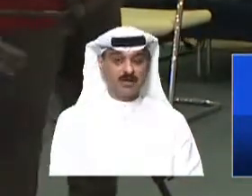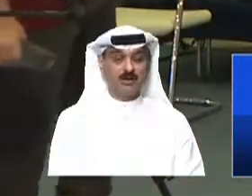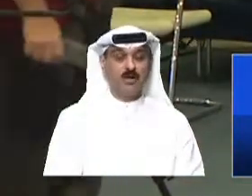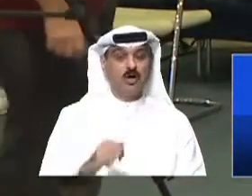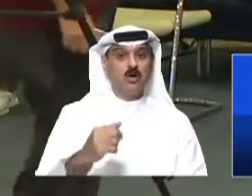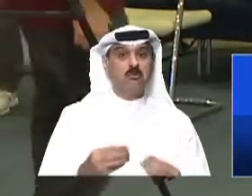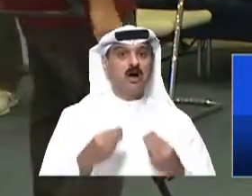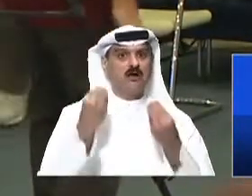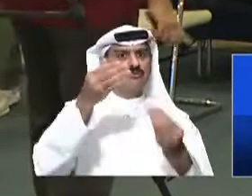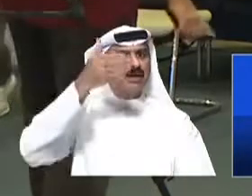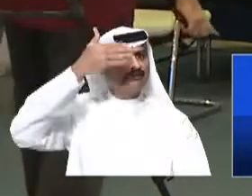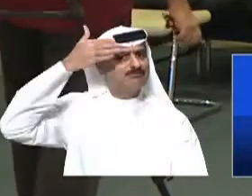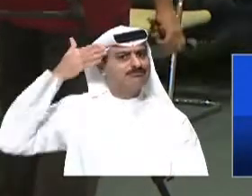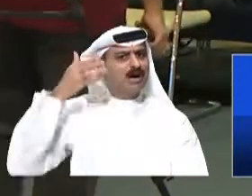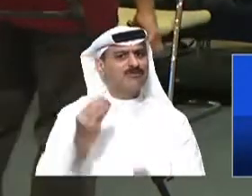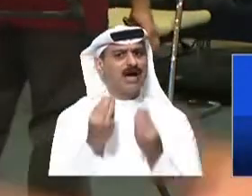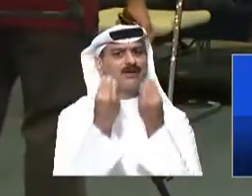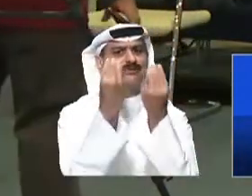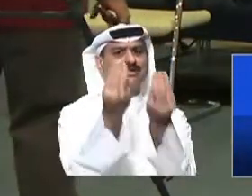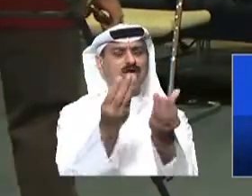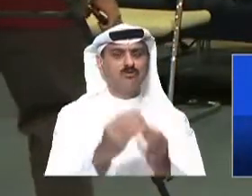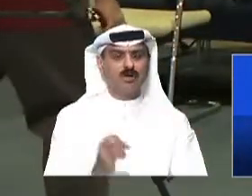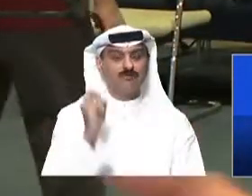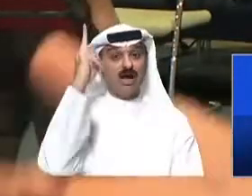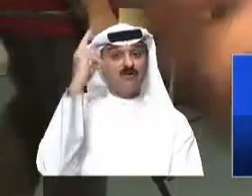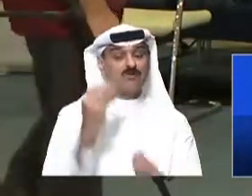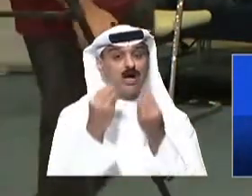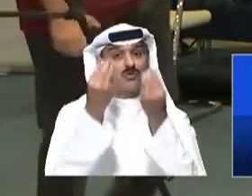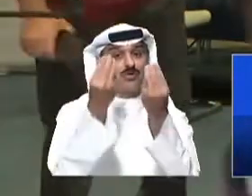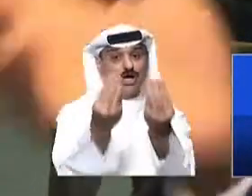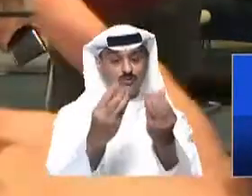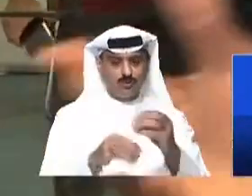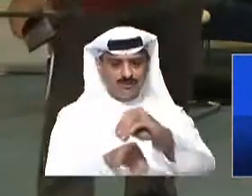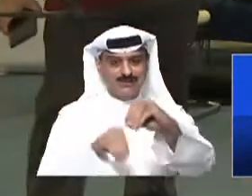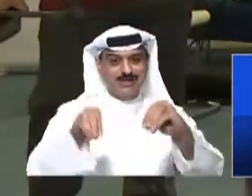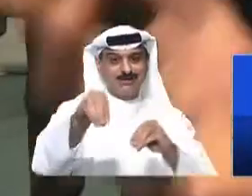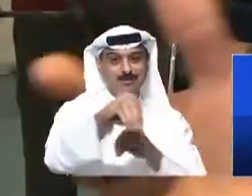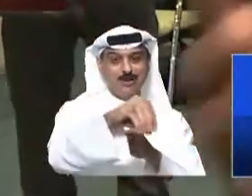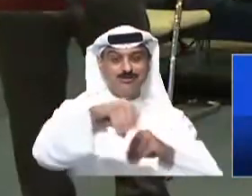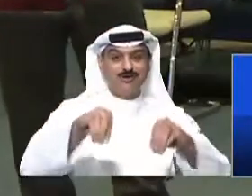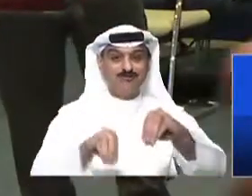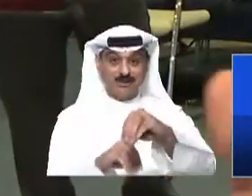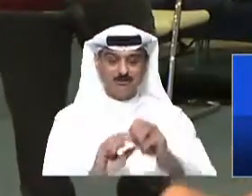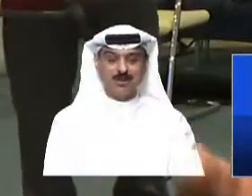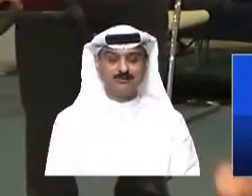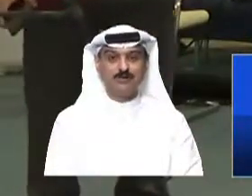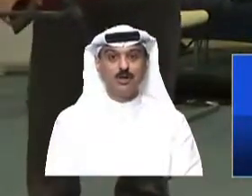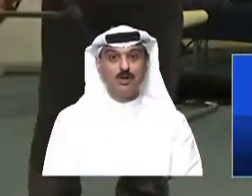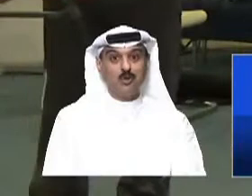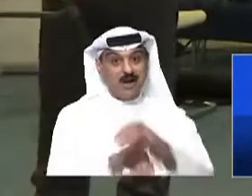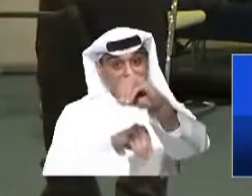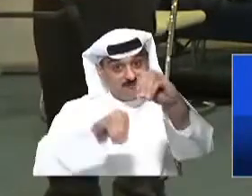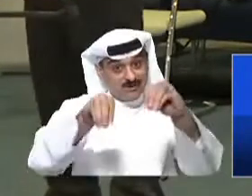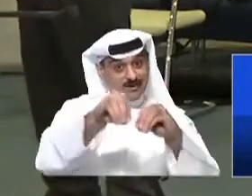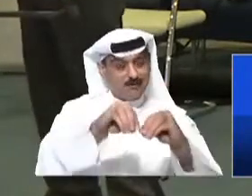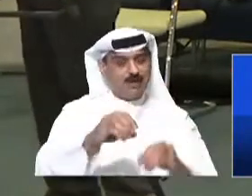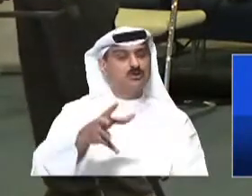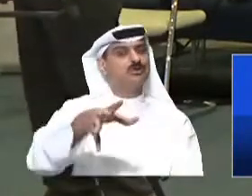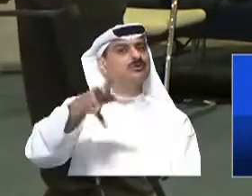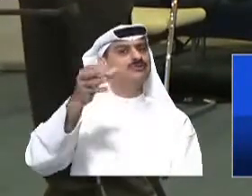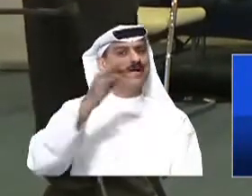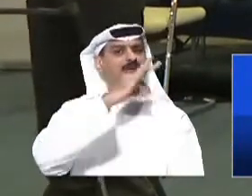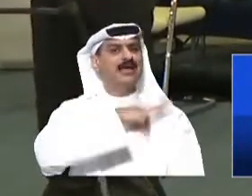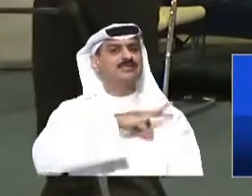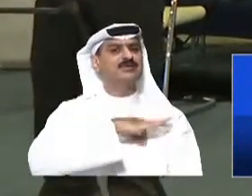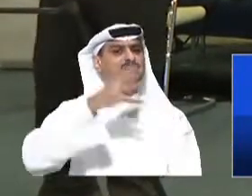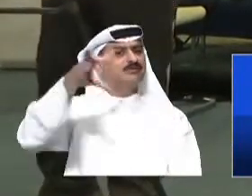يقدمون تجاربهم وآراءهم، وكذلك هم يعني استقبلوا بعض الآراء والتجارب من الجهات الأخرى. ونحن في اليونيسف نرى